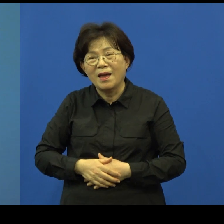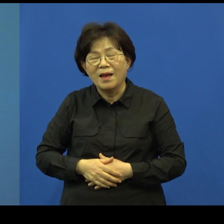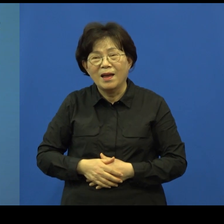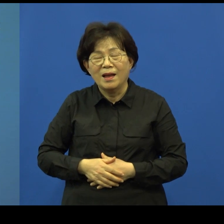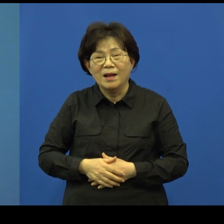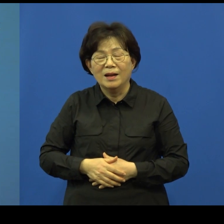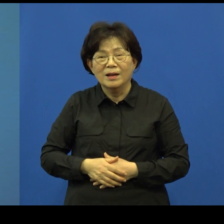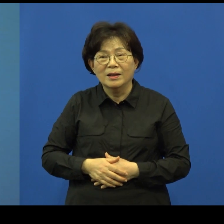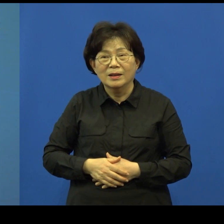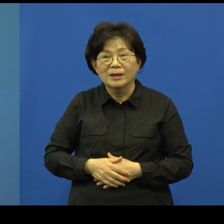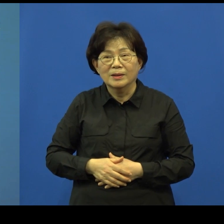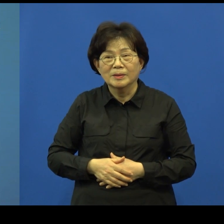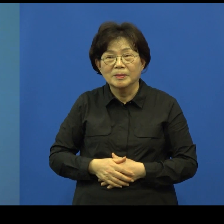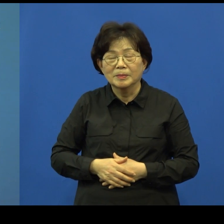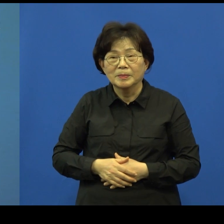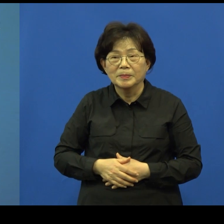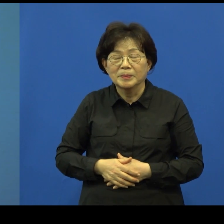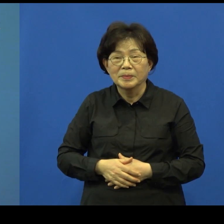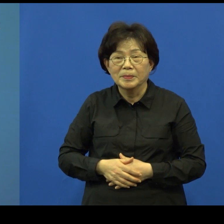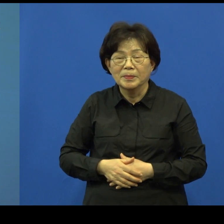그러니까